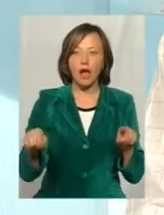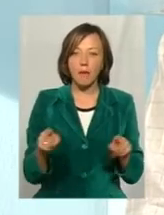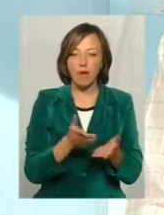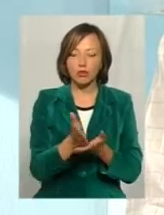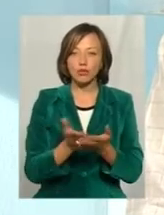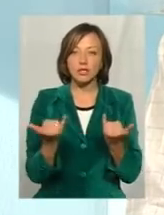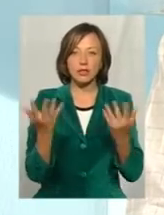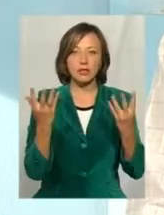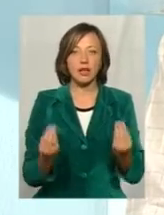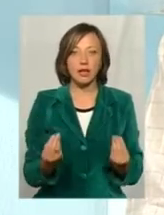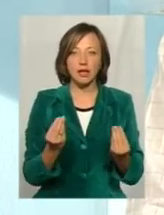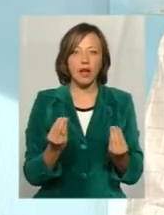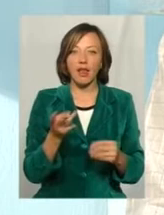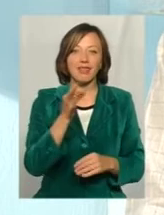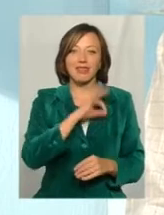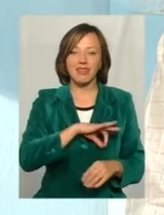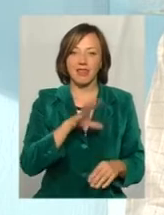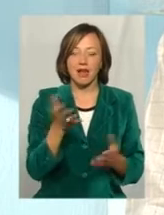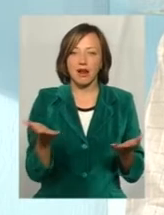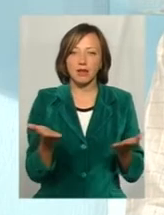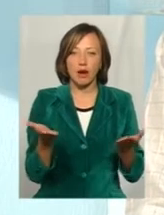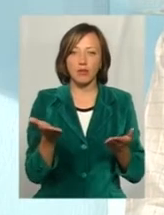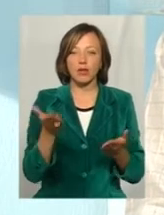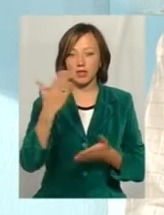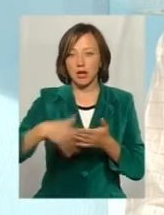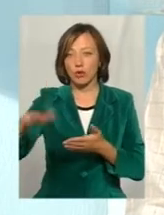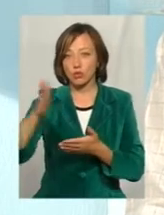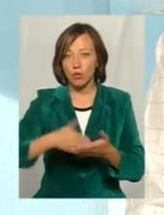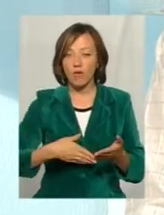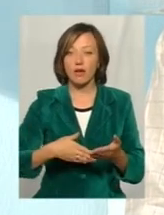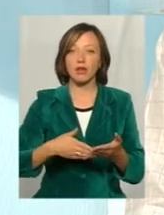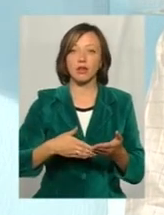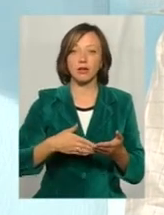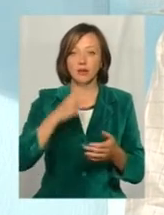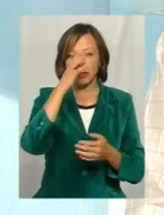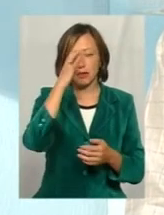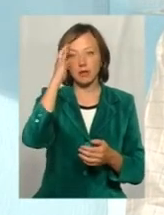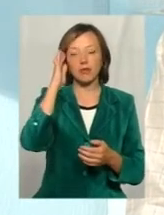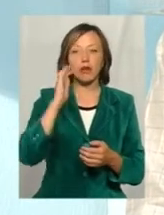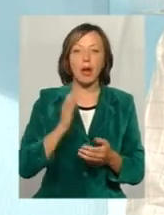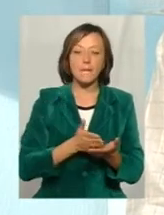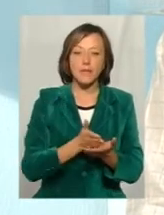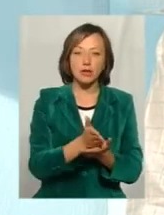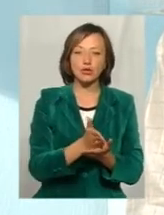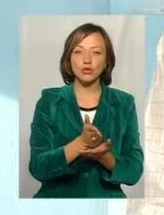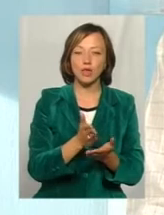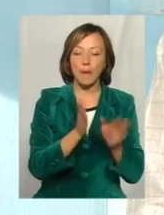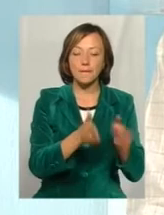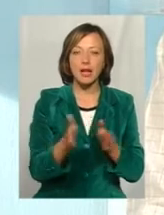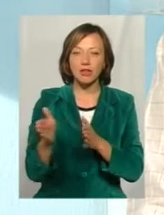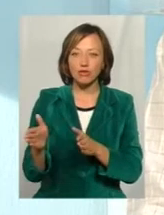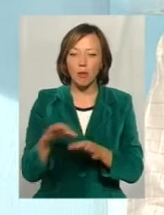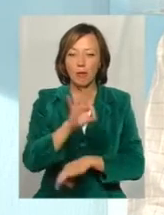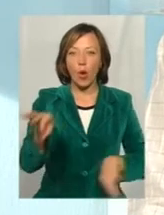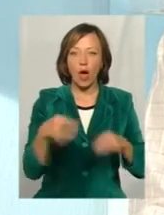які зараз на сьогоднішній день є нерентабельними, вони будуть скасовані. Маршрутна мережа проєкту, і на